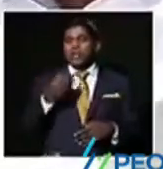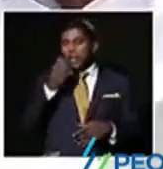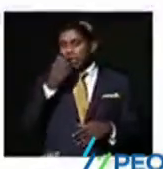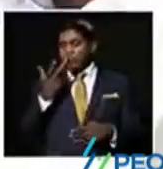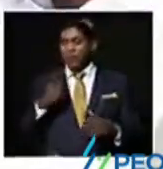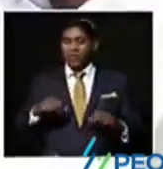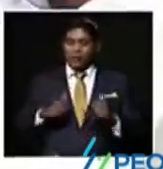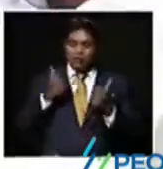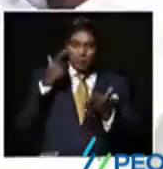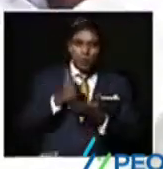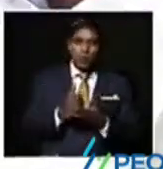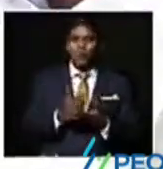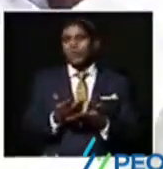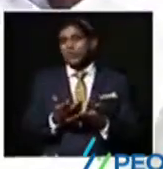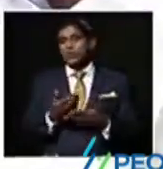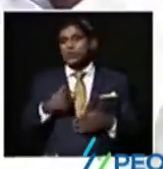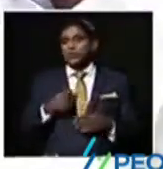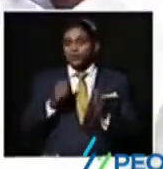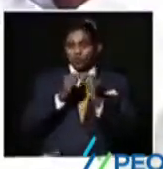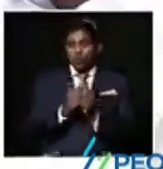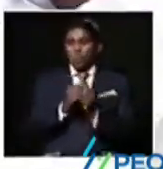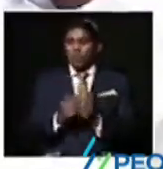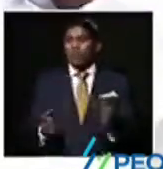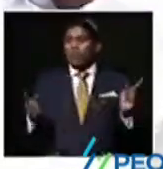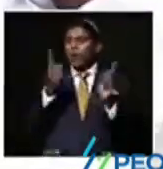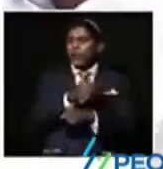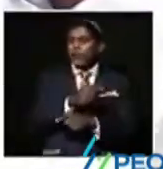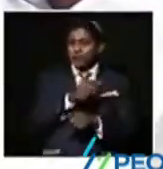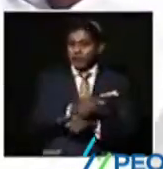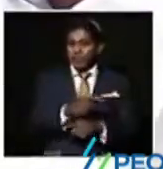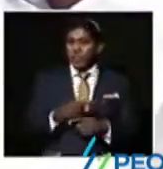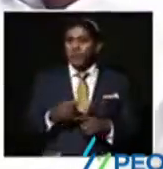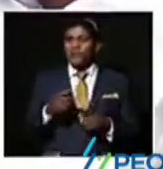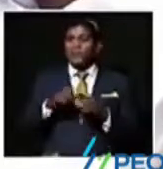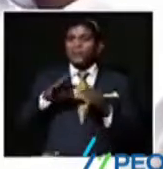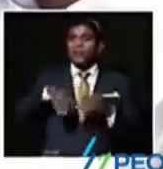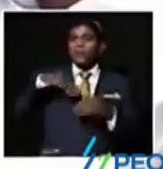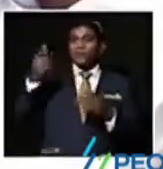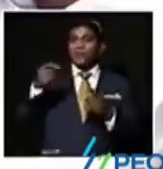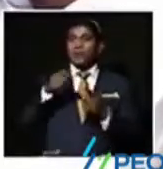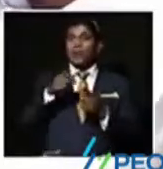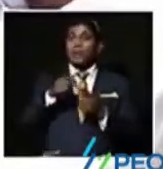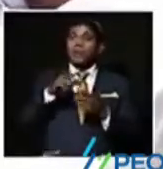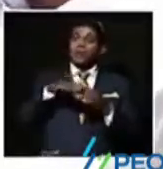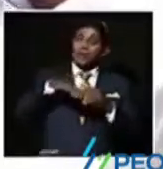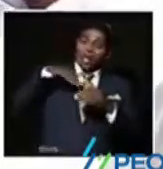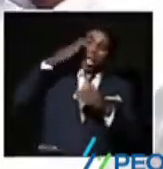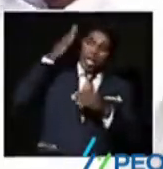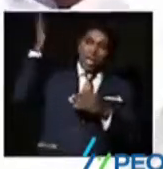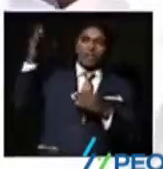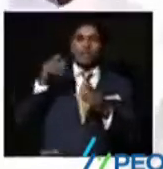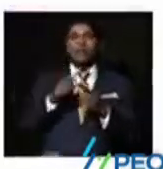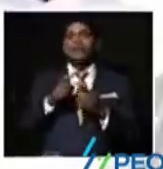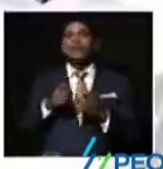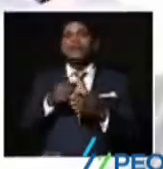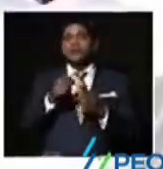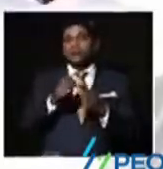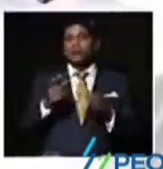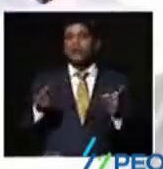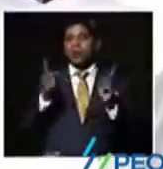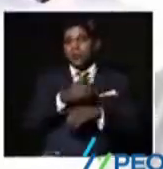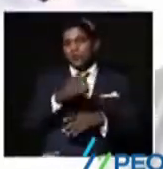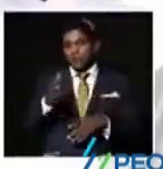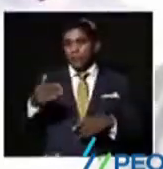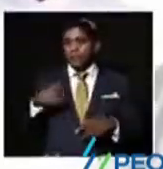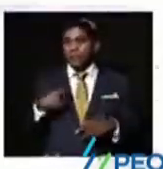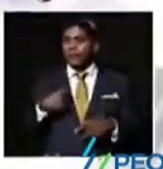විදියක් නැහැ. ස්ථාන මාරුවෙන් දීලා තියෙනවා. සමහර අය කොට්ටාසෙන් පිට නෙවෙයි ප්‍රාදේශ භාවිනුත් පිට මැතිවරණ කොට්ටාසෙනුත් පිට දීලා තියෙනවා. ඉතින් මේකෙන්